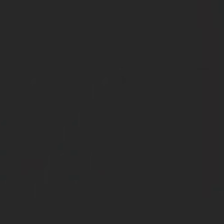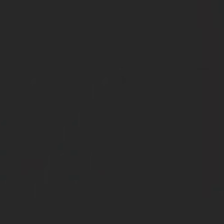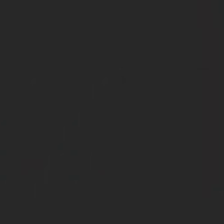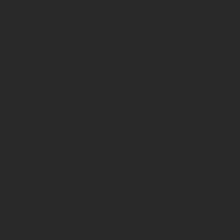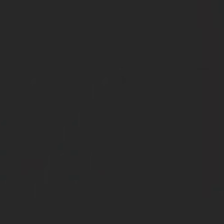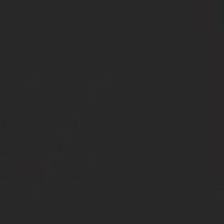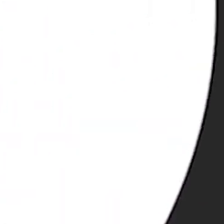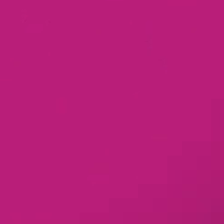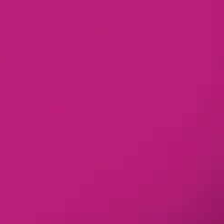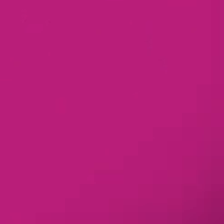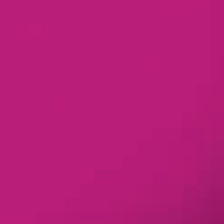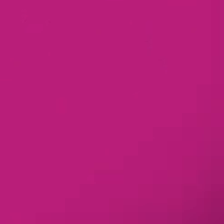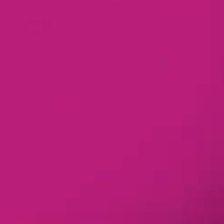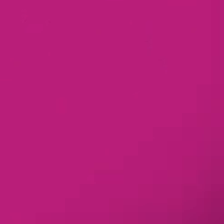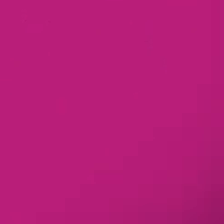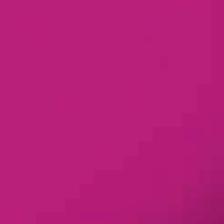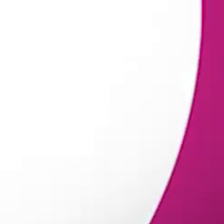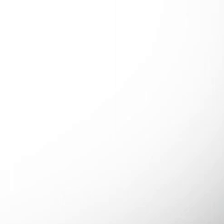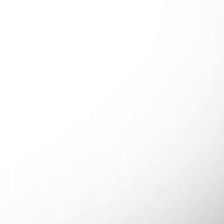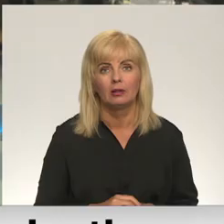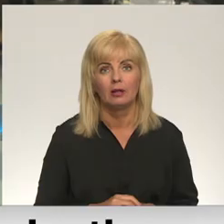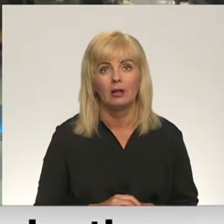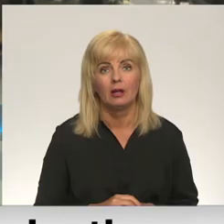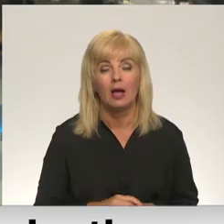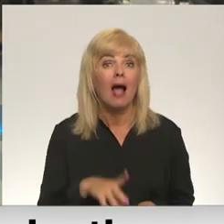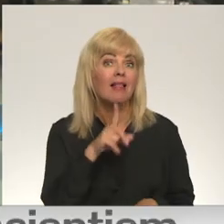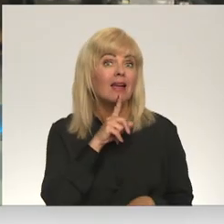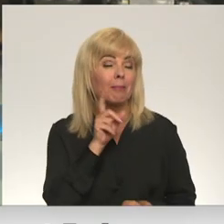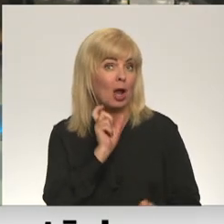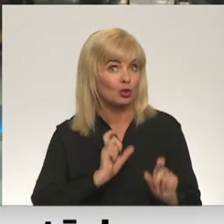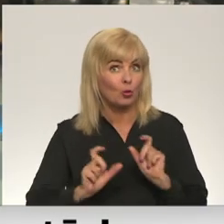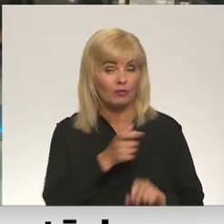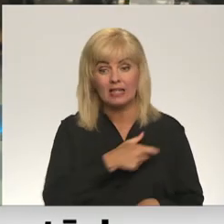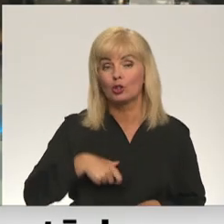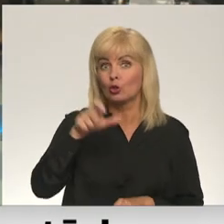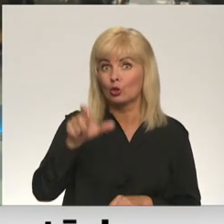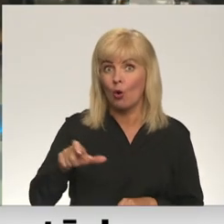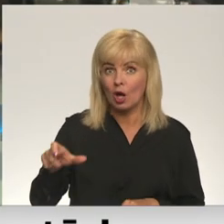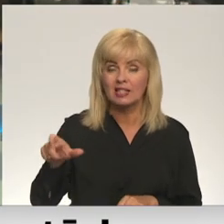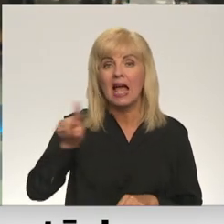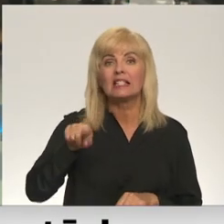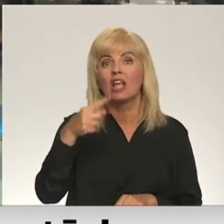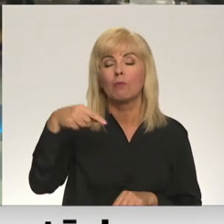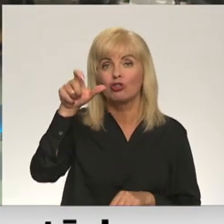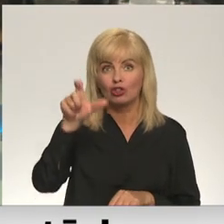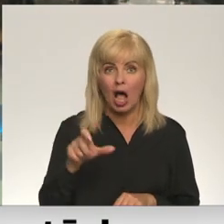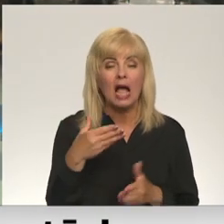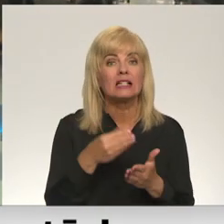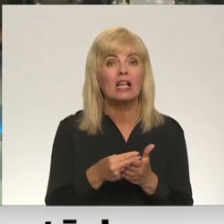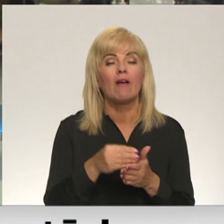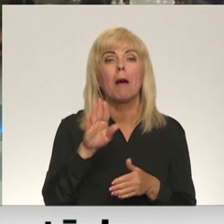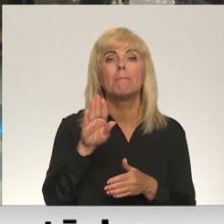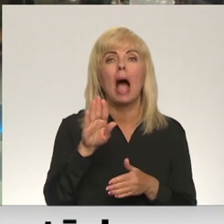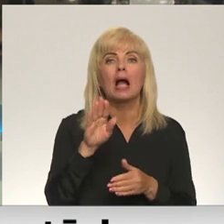Re, viss ēters ir te! Liepājas universitātes students Sebastiāns Štāls aploks savā bakalaura